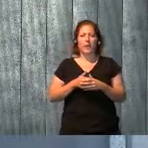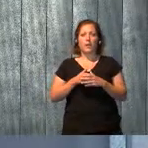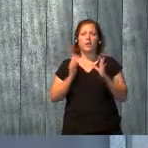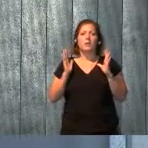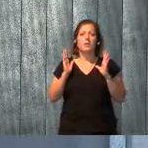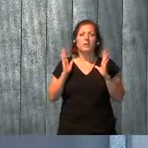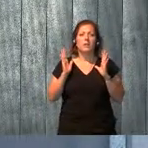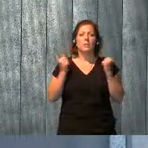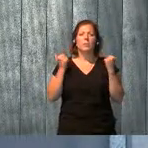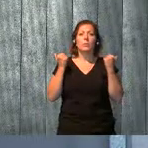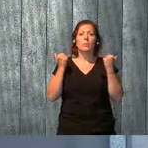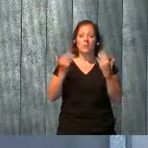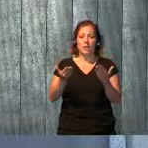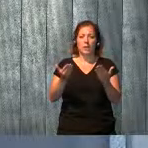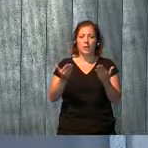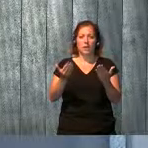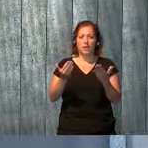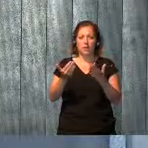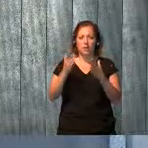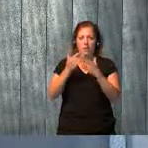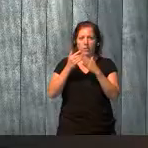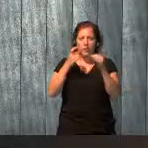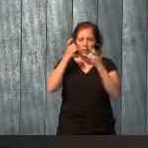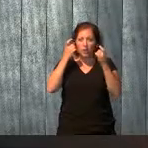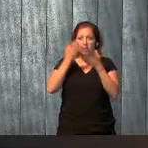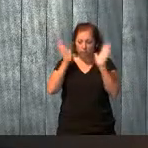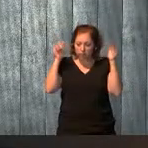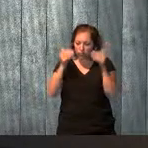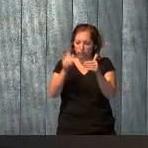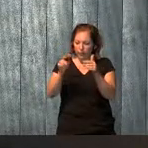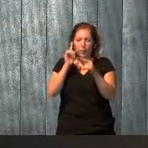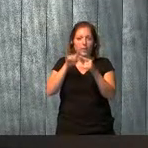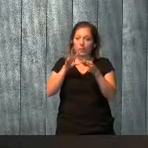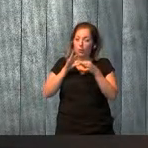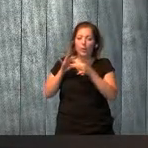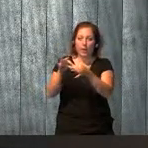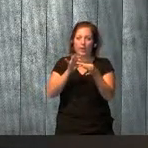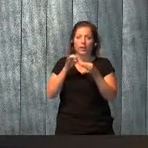l'approche doit être cette approche, telle que nous le sommes, dans la solidarité.